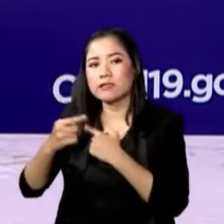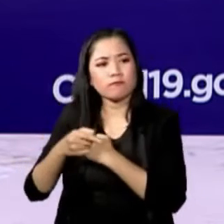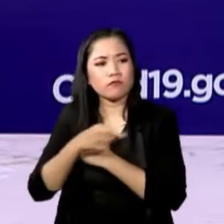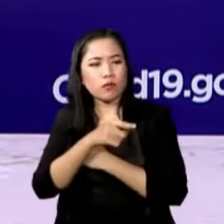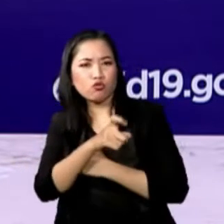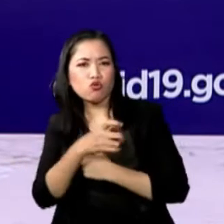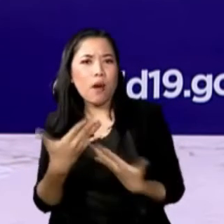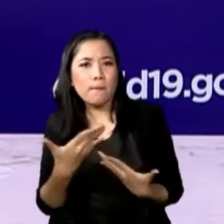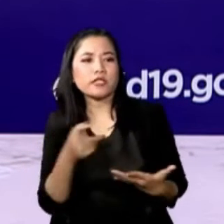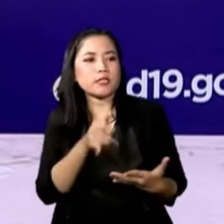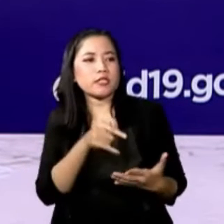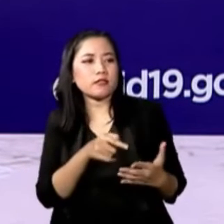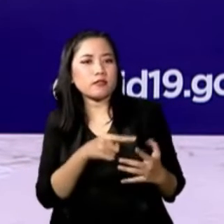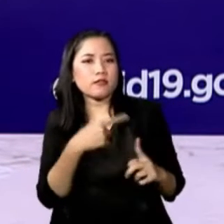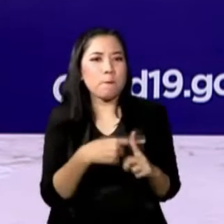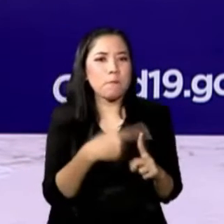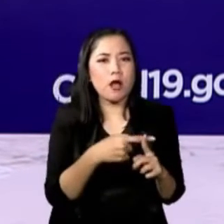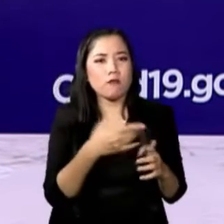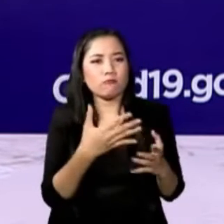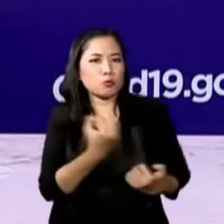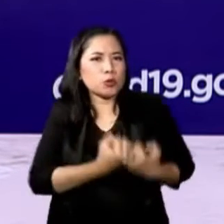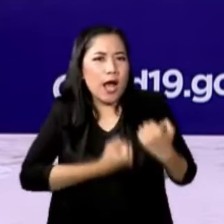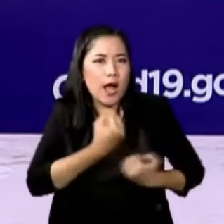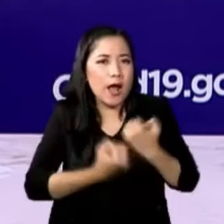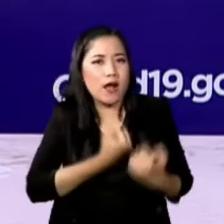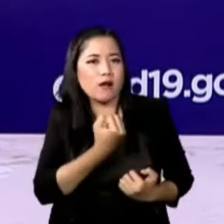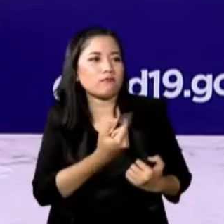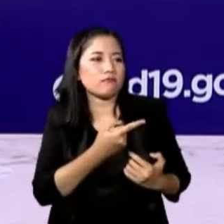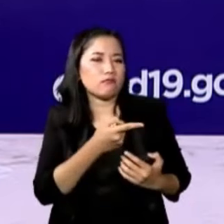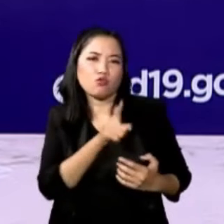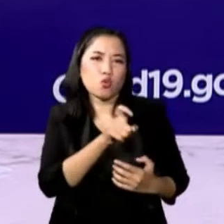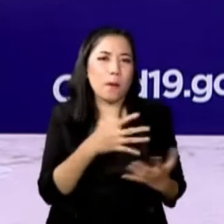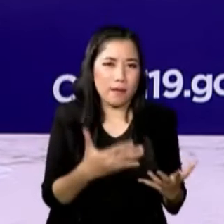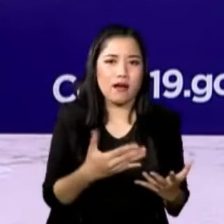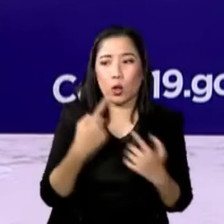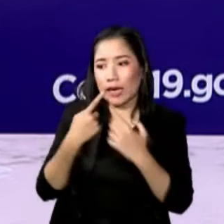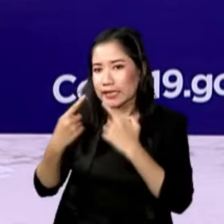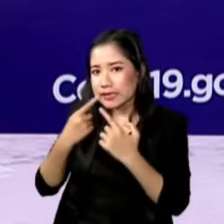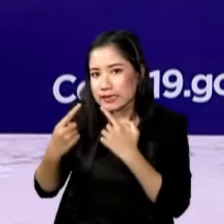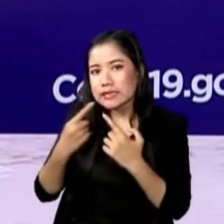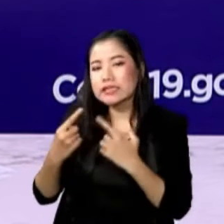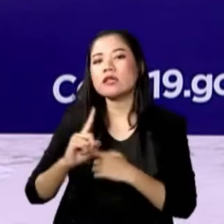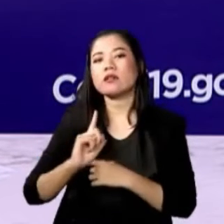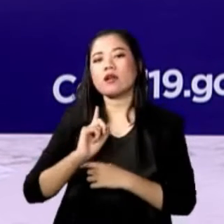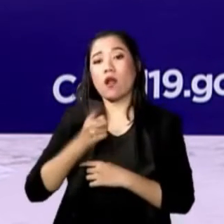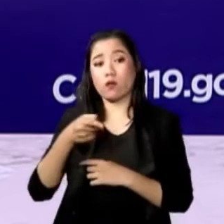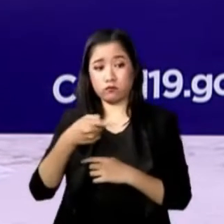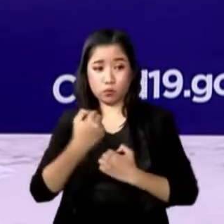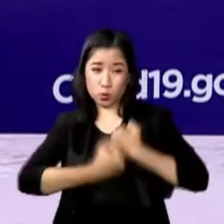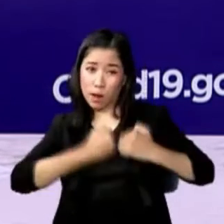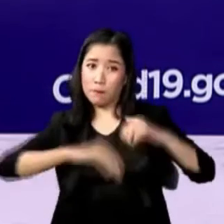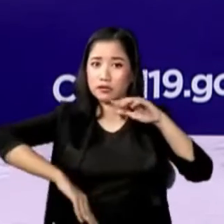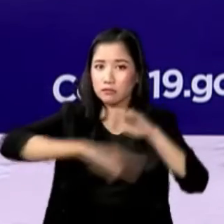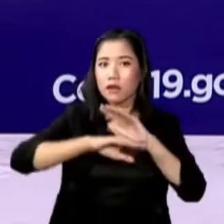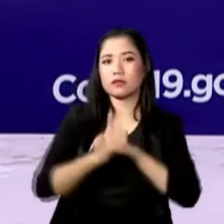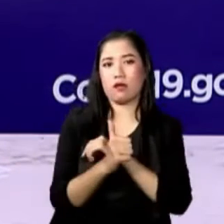mendukung peningkatan upaya penanganan COVID-19 di wilayah masing-masing sehingga dapat mencapai upaya yang